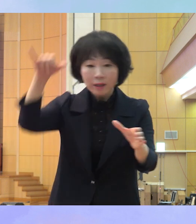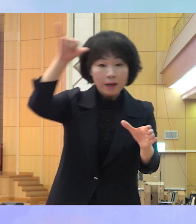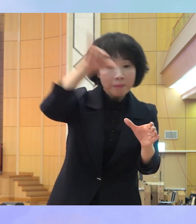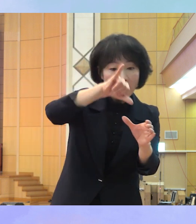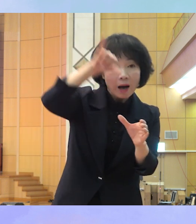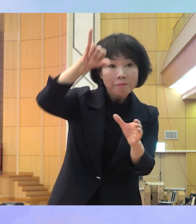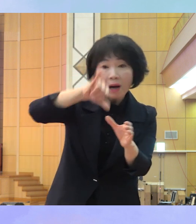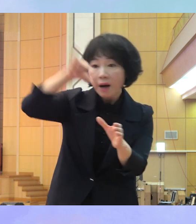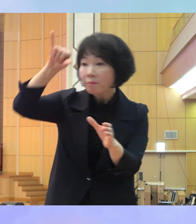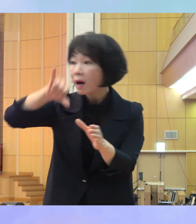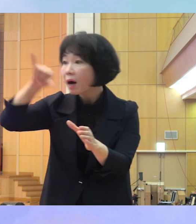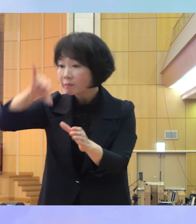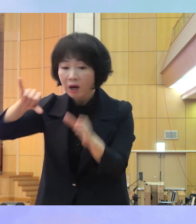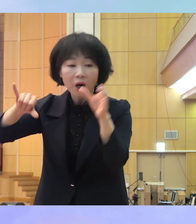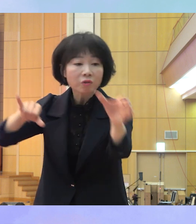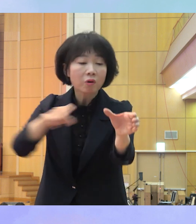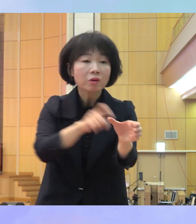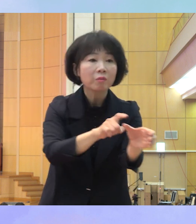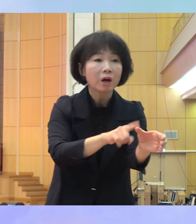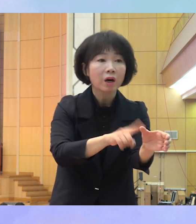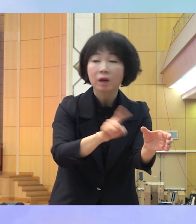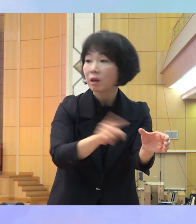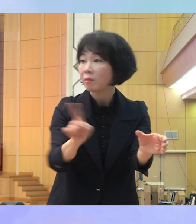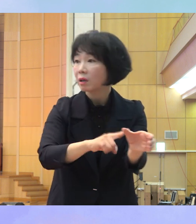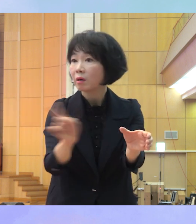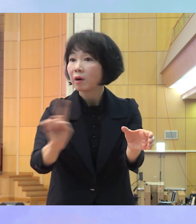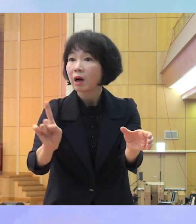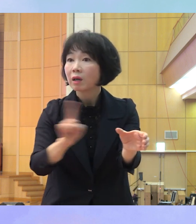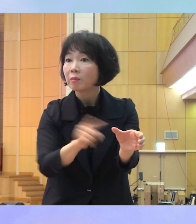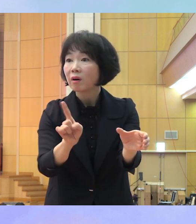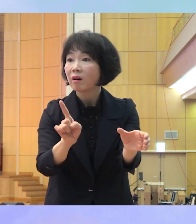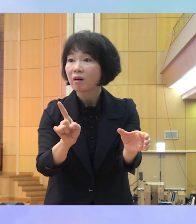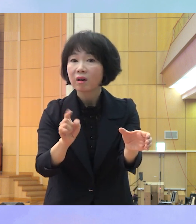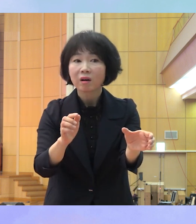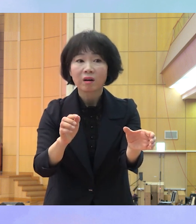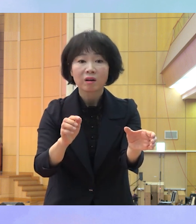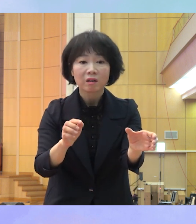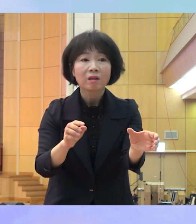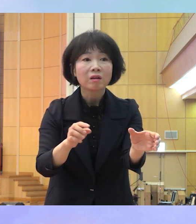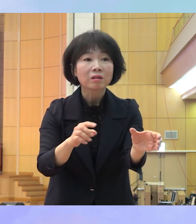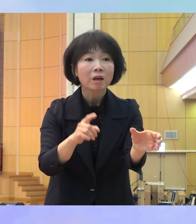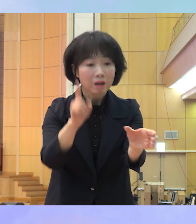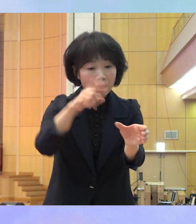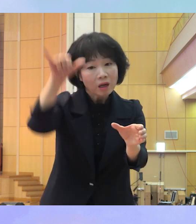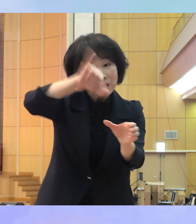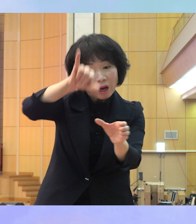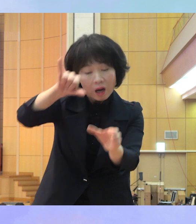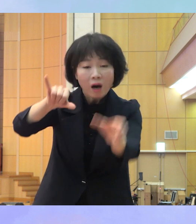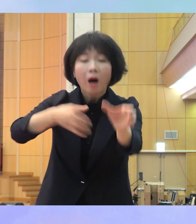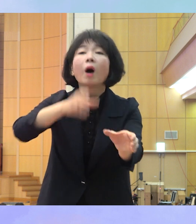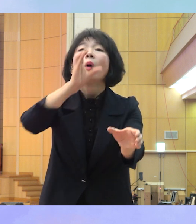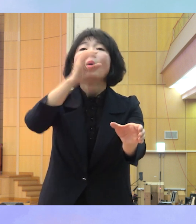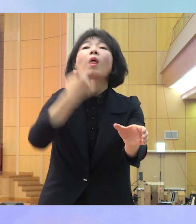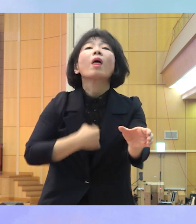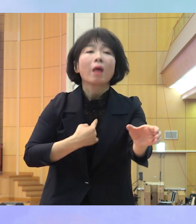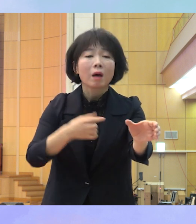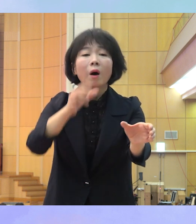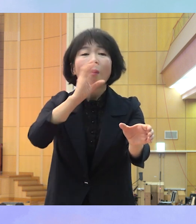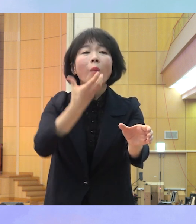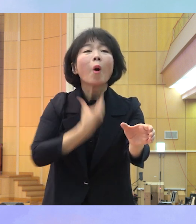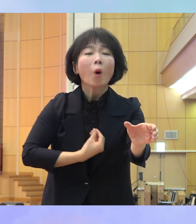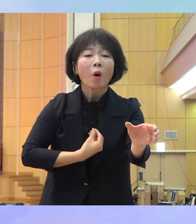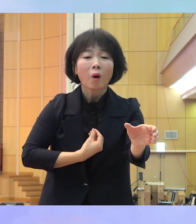사례하시고 저에게 주시며 가라사대 너희가 다 이것을 마셔라.